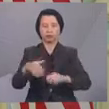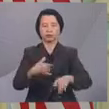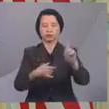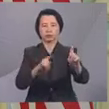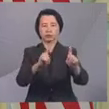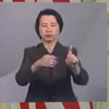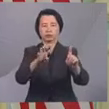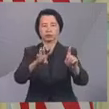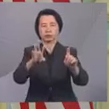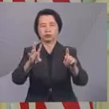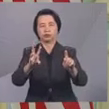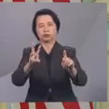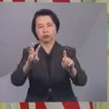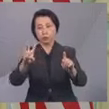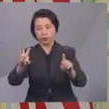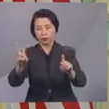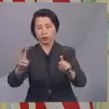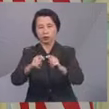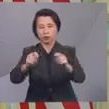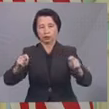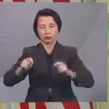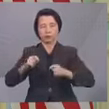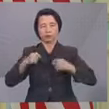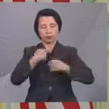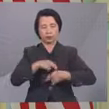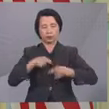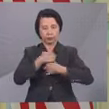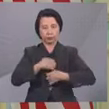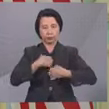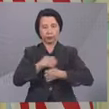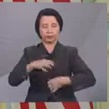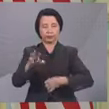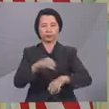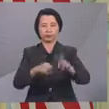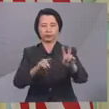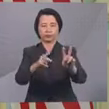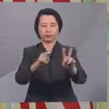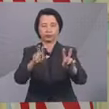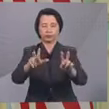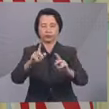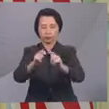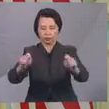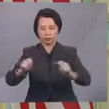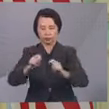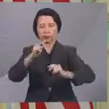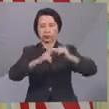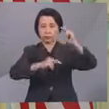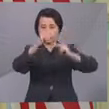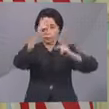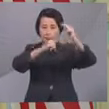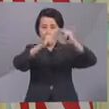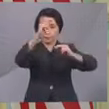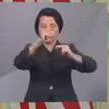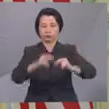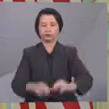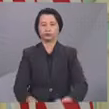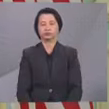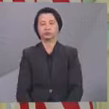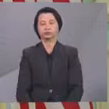1,464 tempat riadah dan 723 tapak binaan.